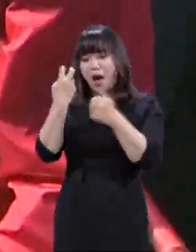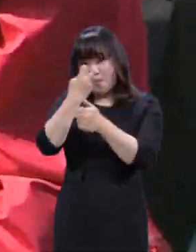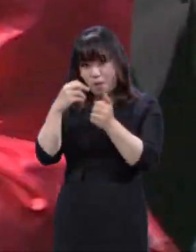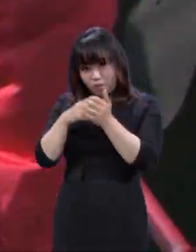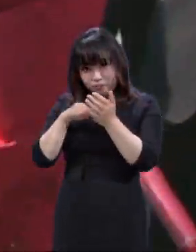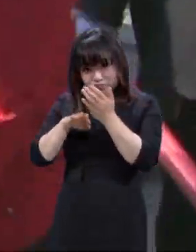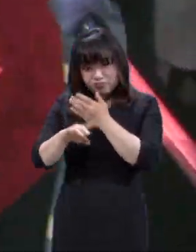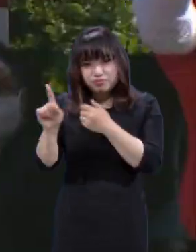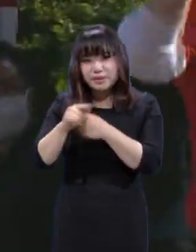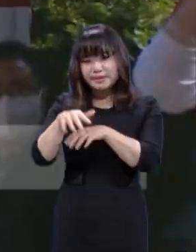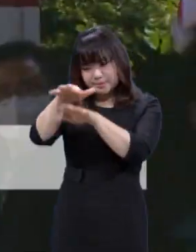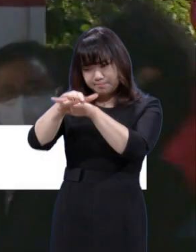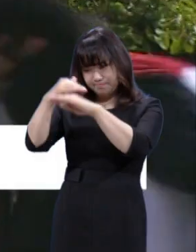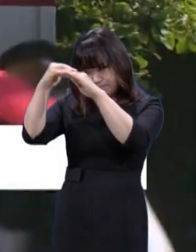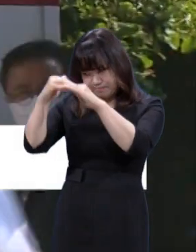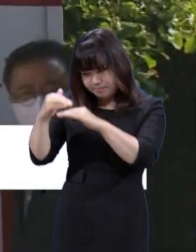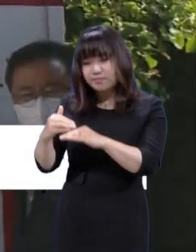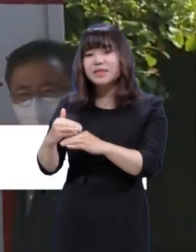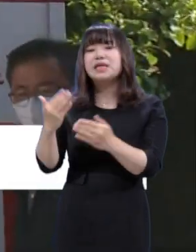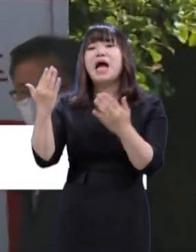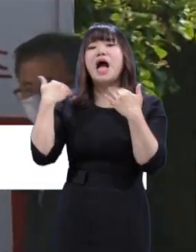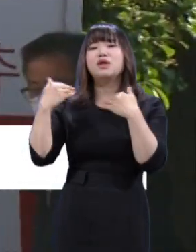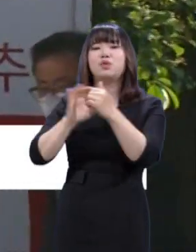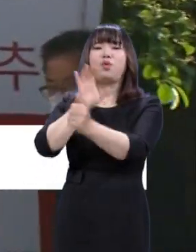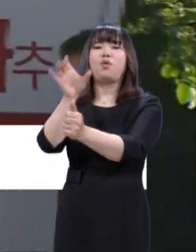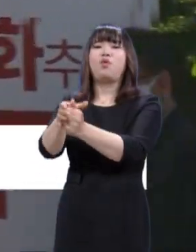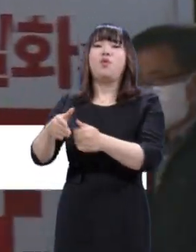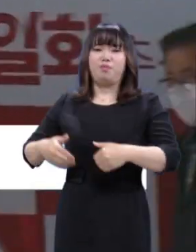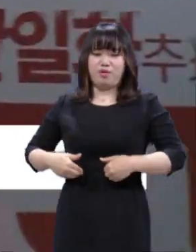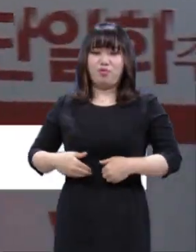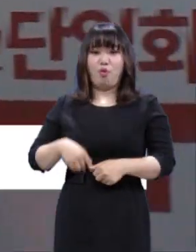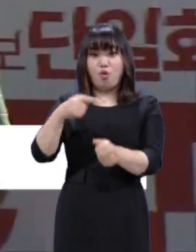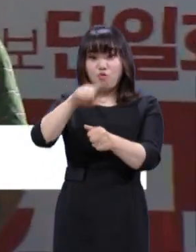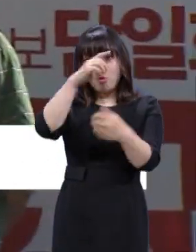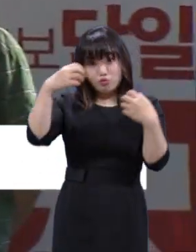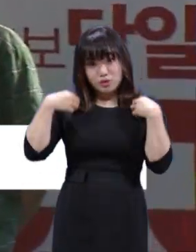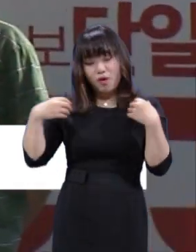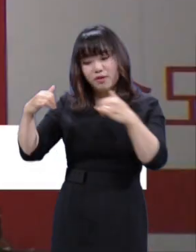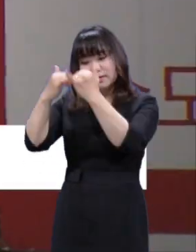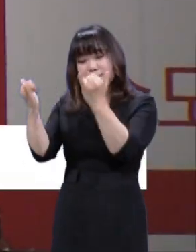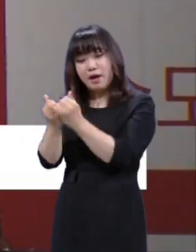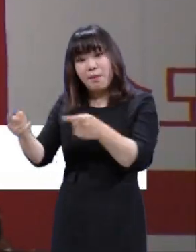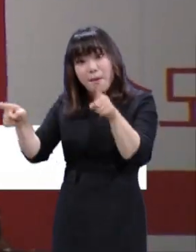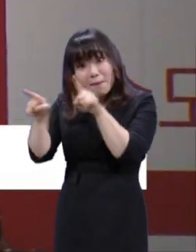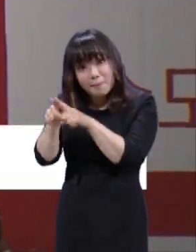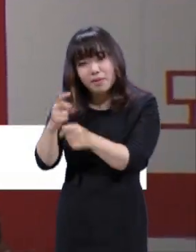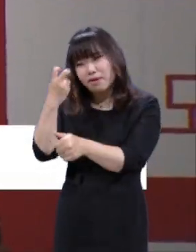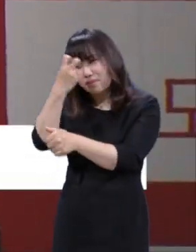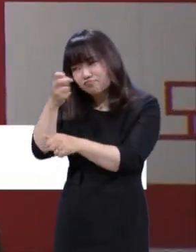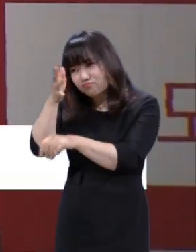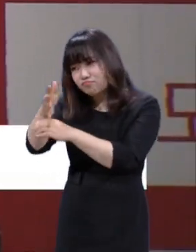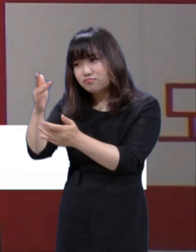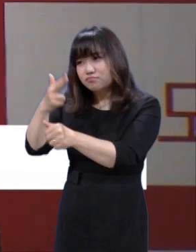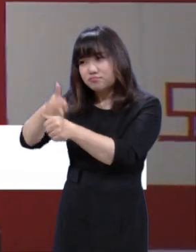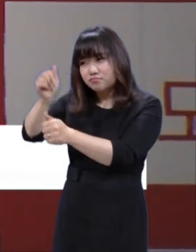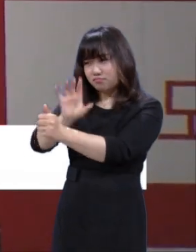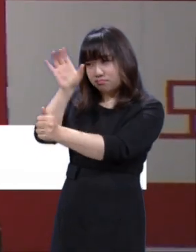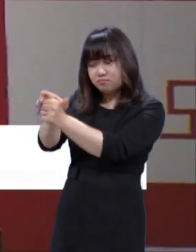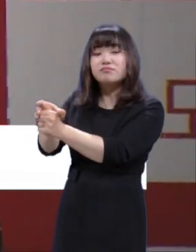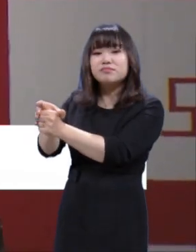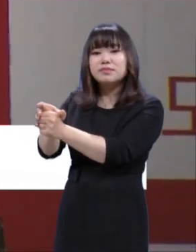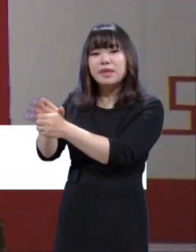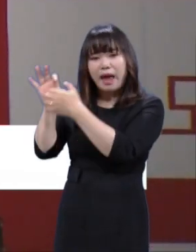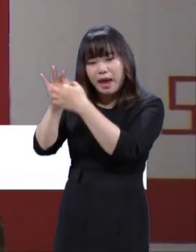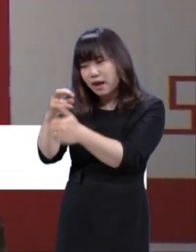전문적이고 체계적으로 운영해야 한다는 구상입니다. 교육청과 지역사회가 함께 돌봄 전담 교사를 구성해